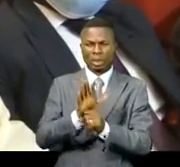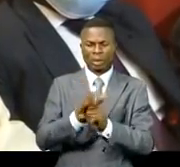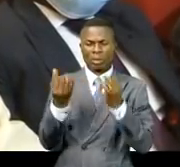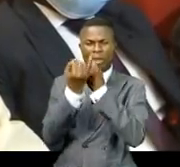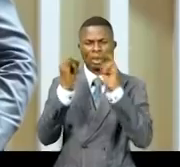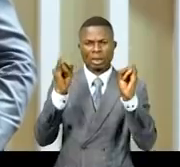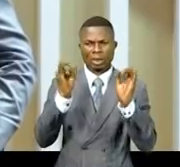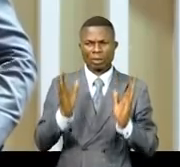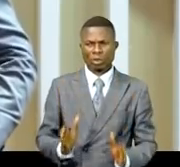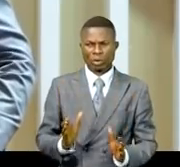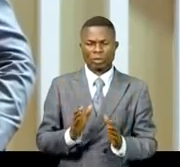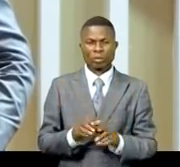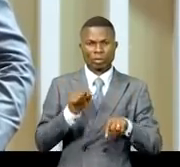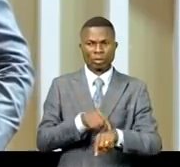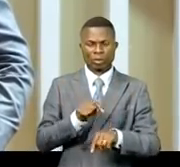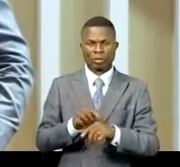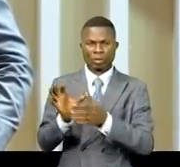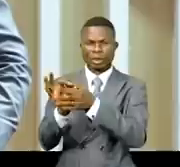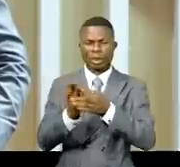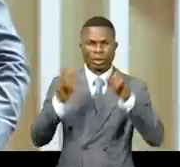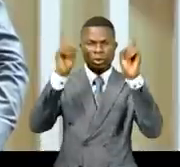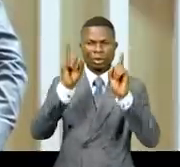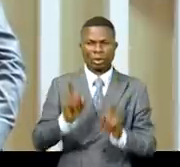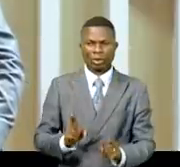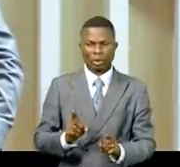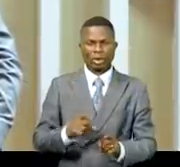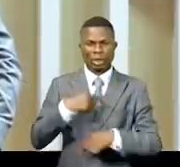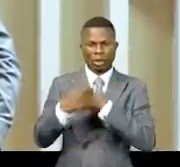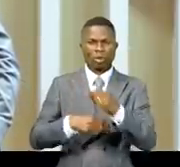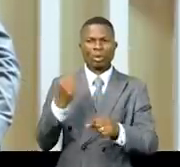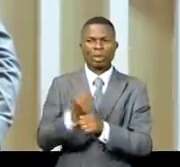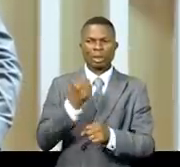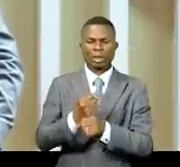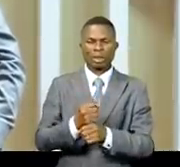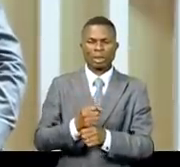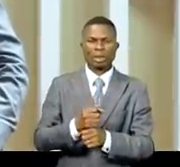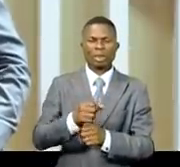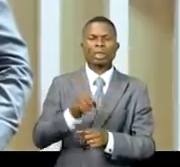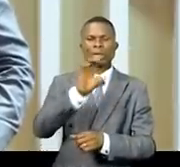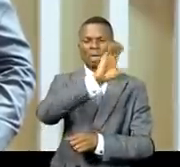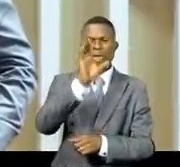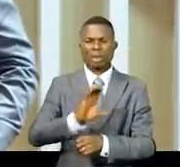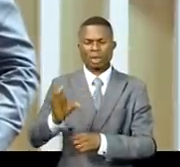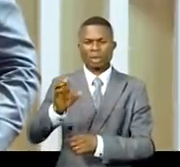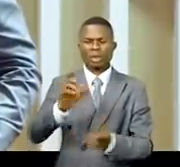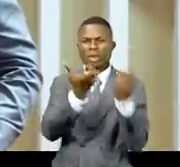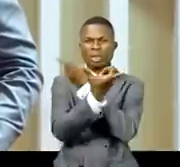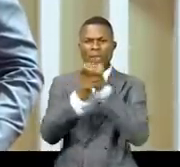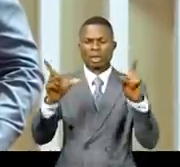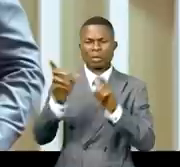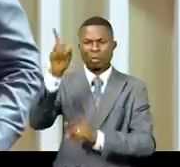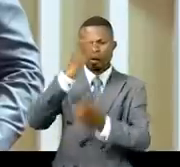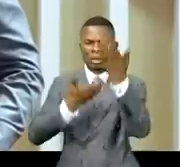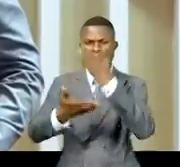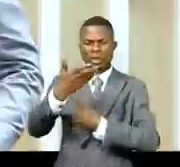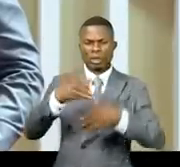indépendante. Au moment où l'Union africaine rend opérationnelle la zone de libre-échange continentale africaine,